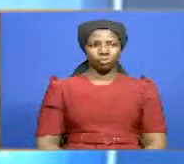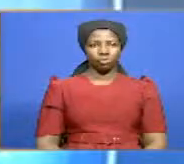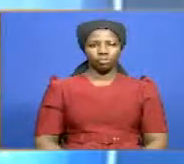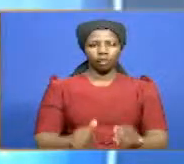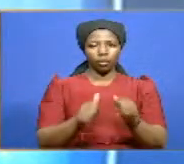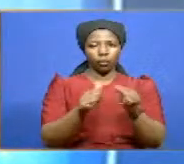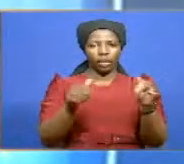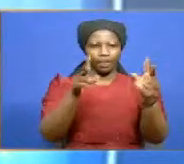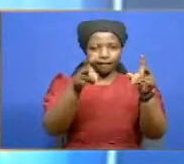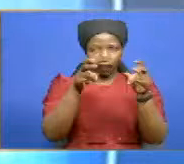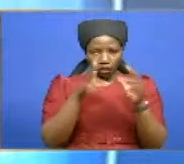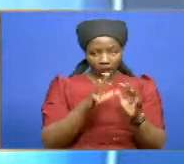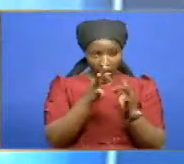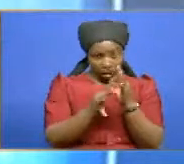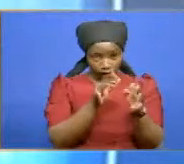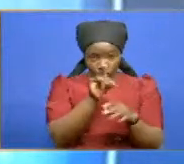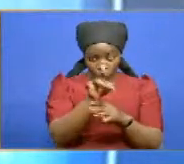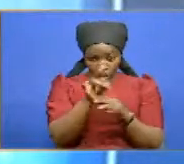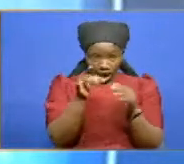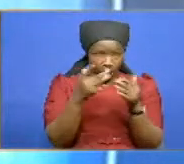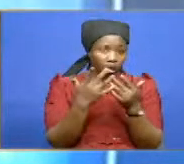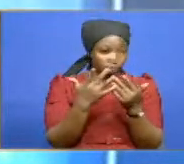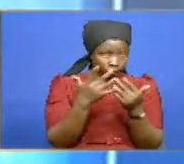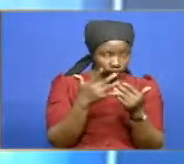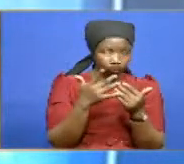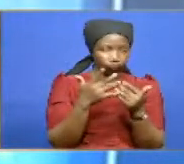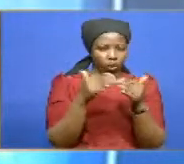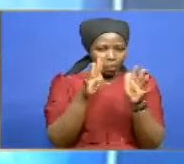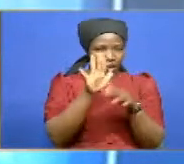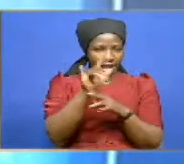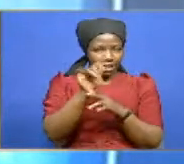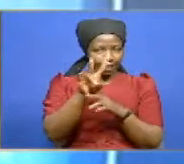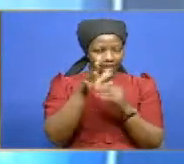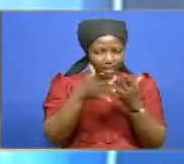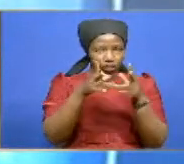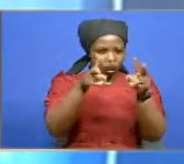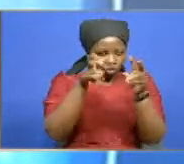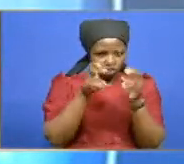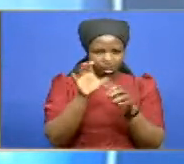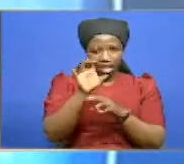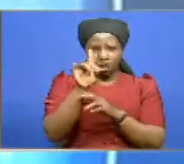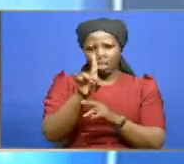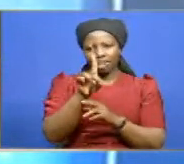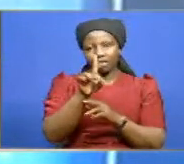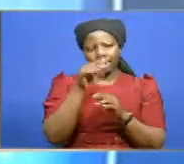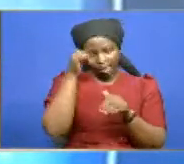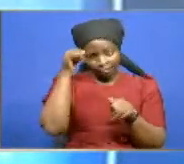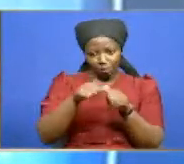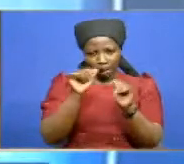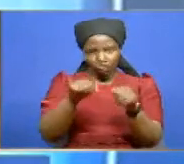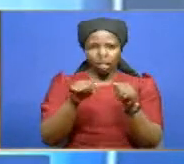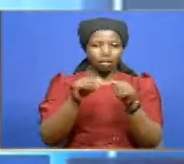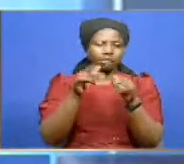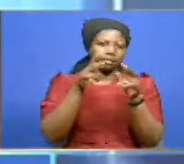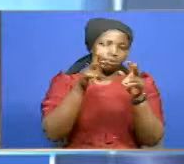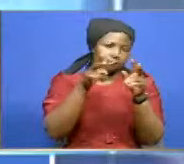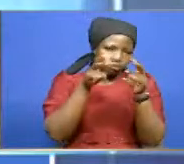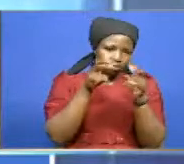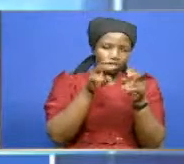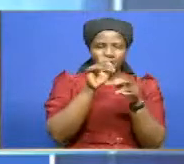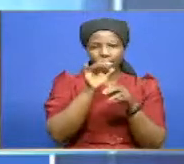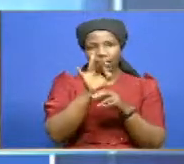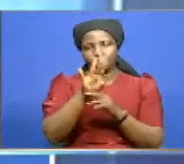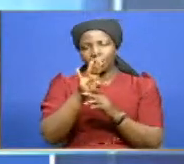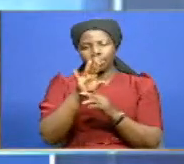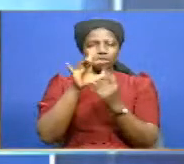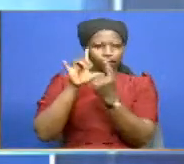Na mtazamaji, ikiwa ndio unafungulia runinga yako unatazama Darubini ya Channel 1, kumbuka unaweza kutupata pale Facebook na Twitter at KBC Channel 1 na